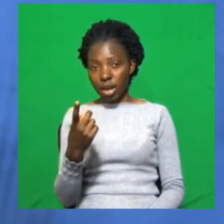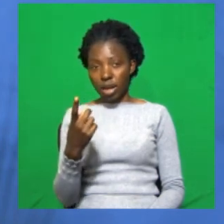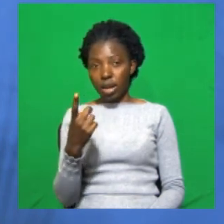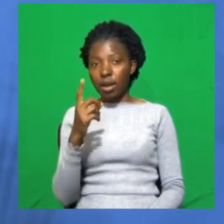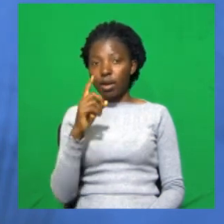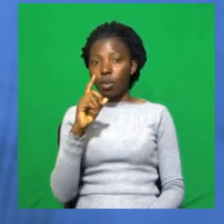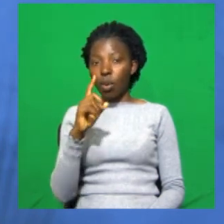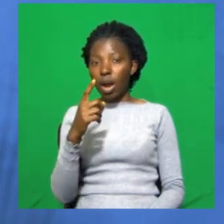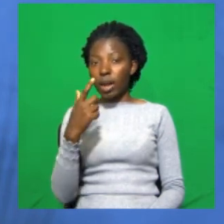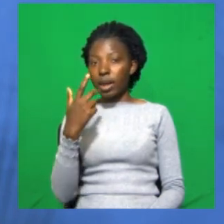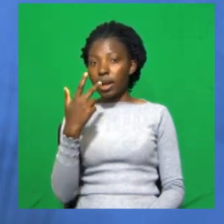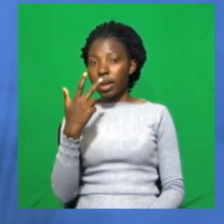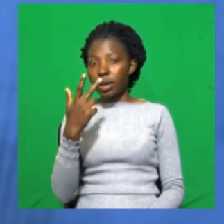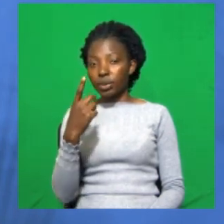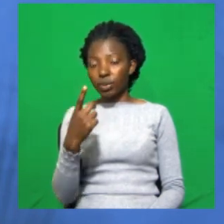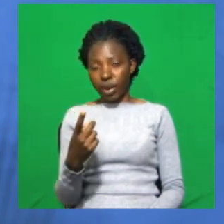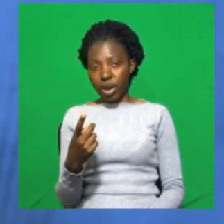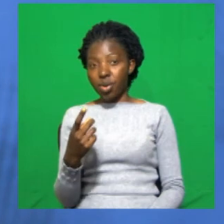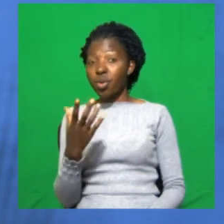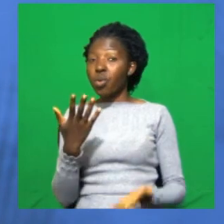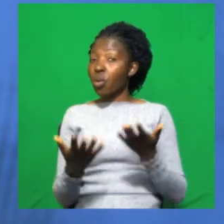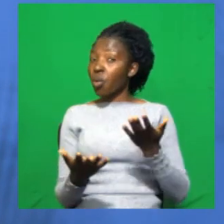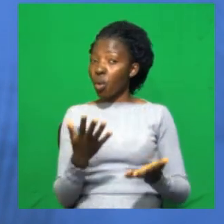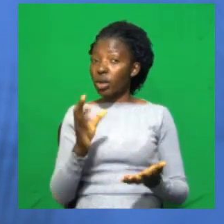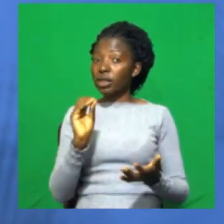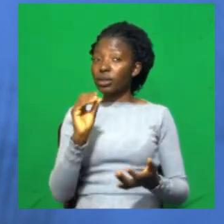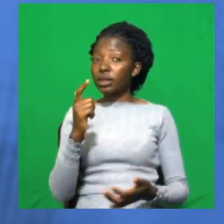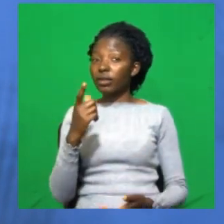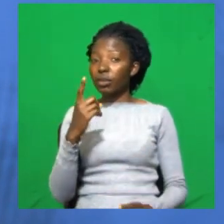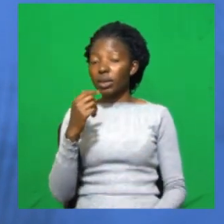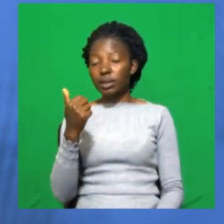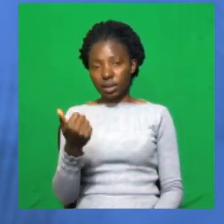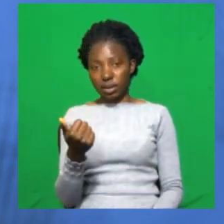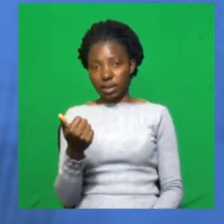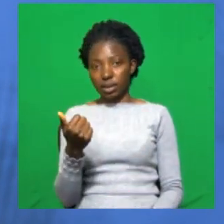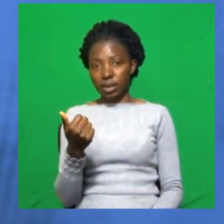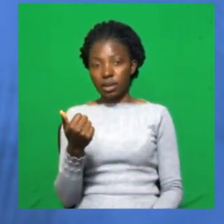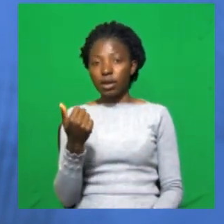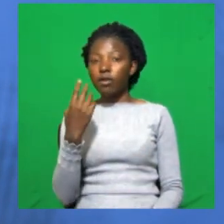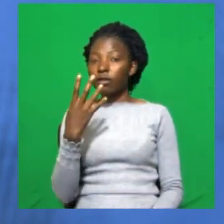651 181 kana kuti 0716